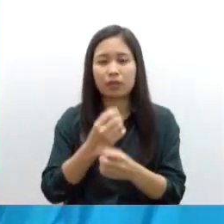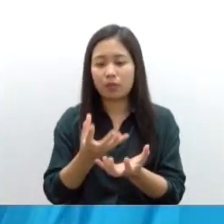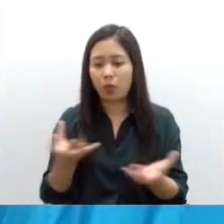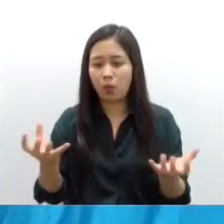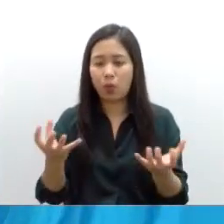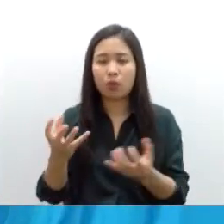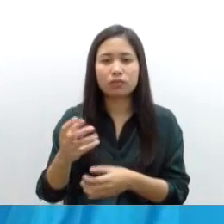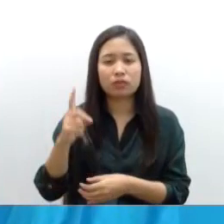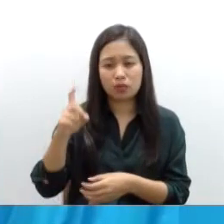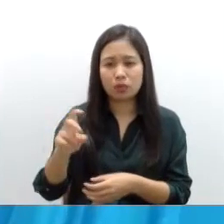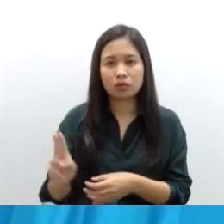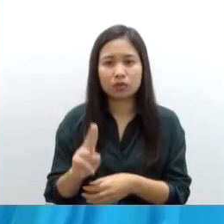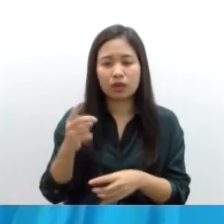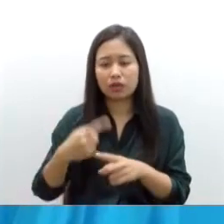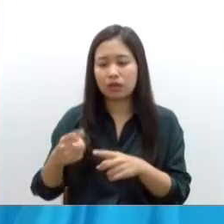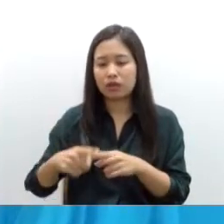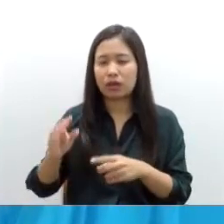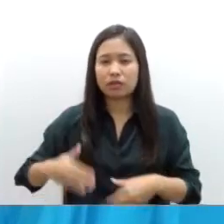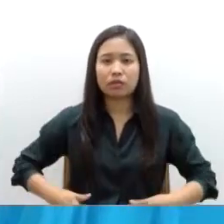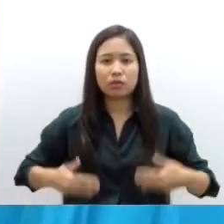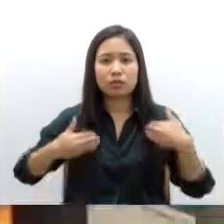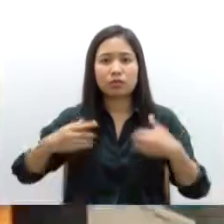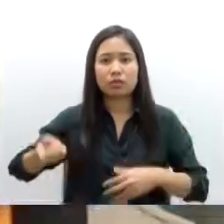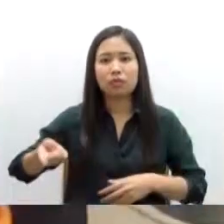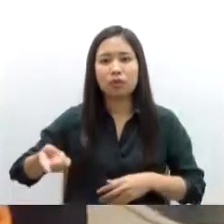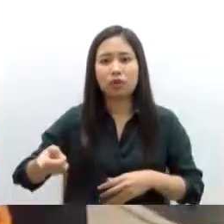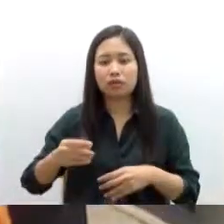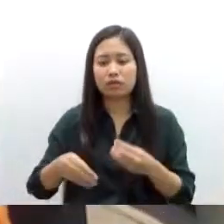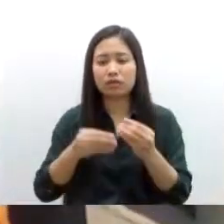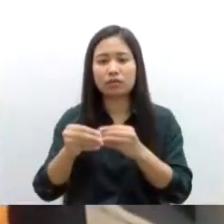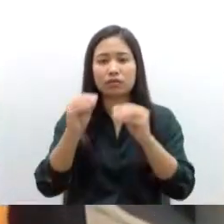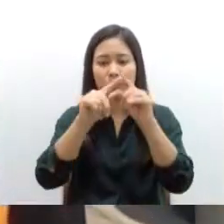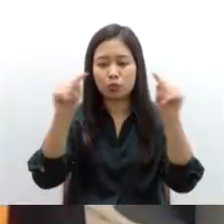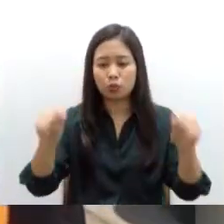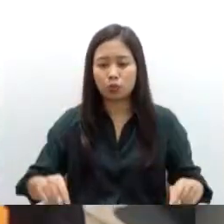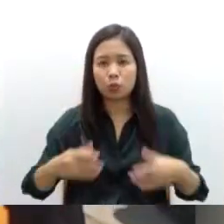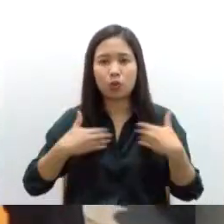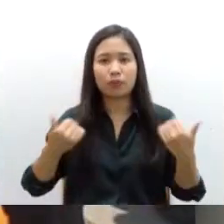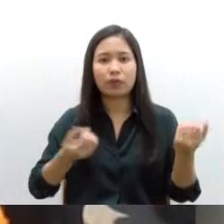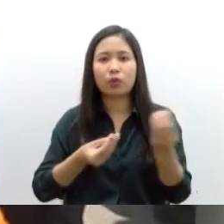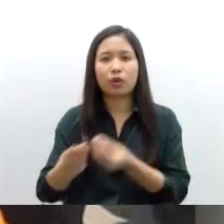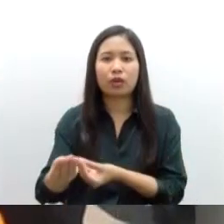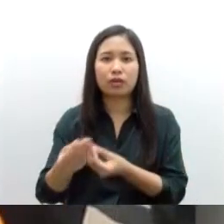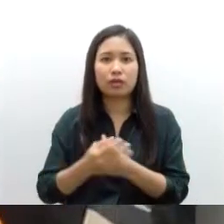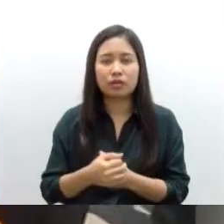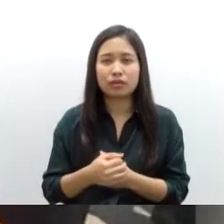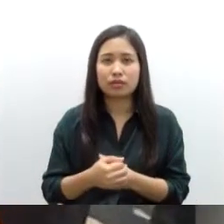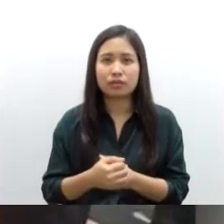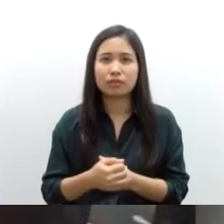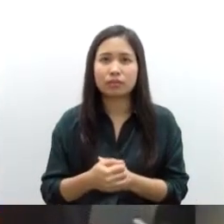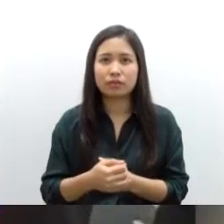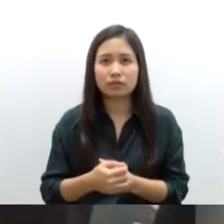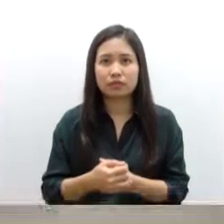เป็นต้องใช้ในชีวิตประจำวันหลายรายการครับเติมในตู้ปันสุขนะครับเพื่อช่วยเหลือผู้ได้รับผลกระทบจ